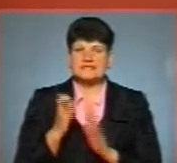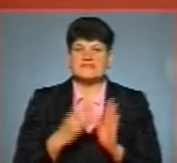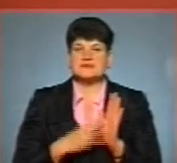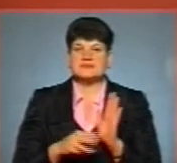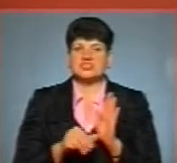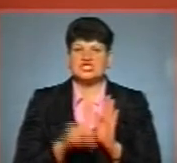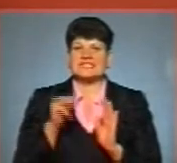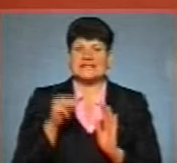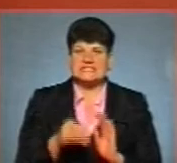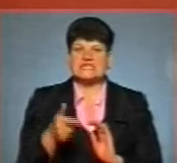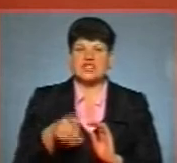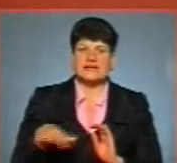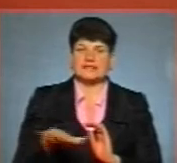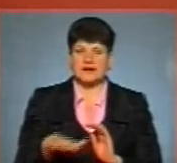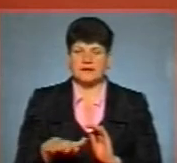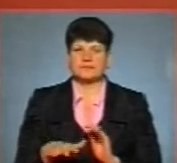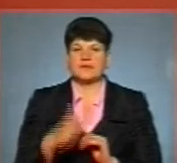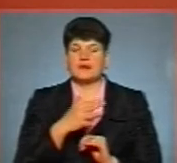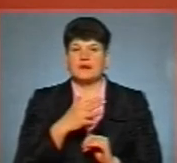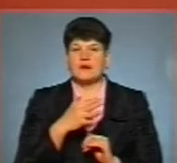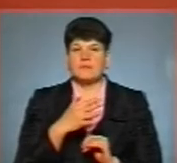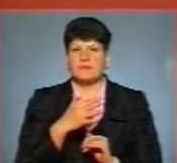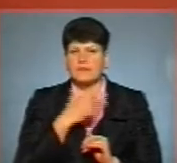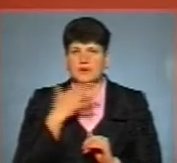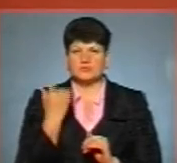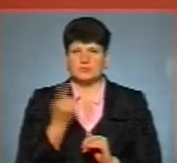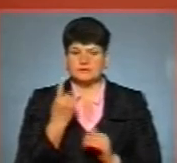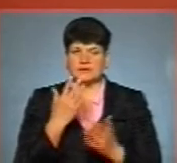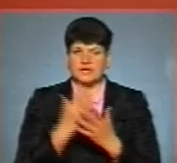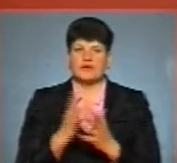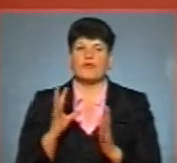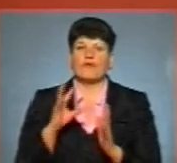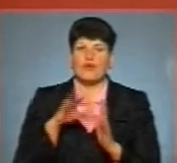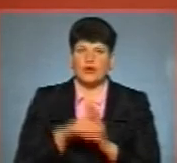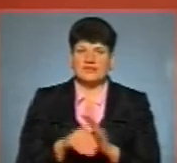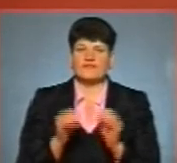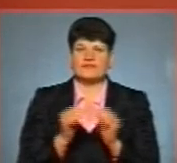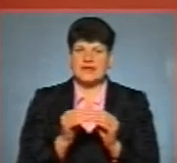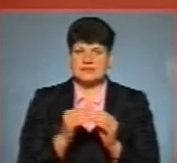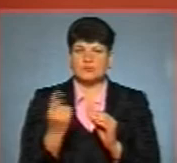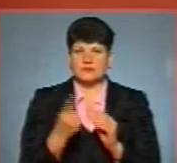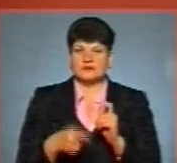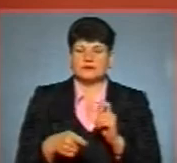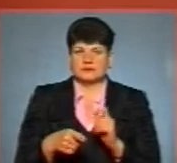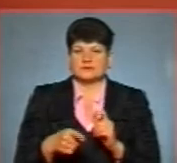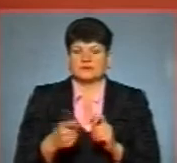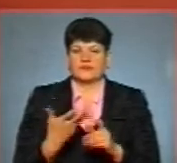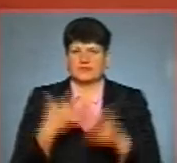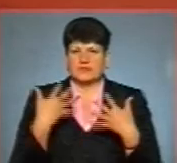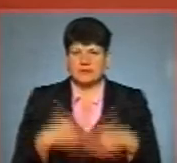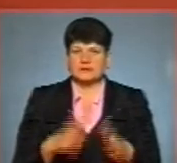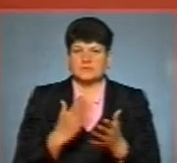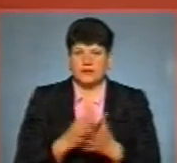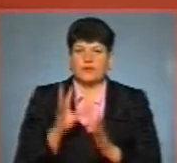тисяч гектарів. В десятку областей, які постраждали найбільше, входить і Тернопільщина. Власне, про масштаби втрат сьогодні